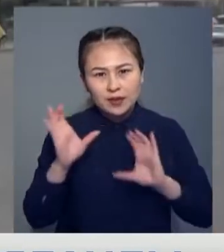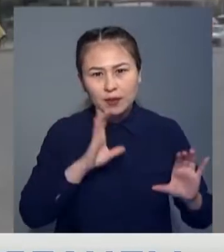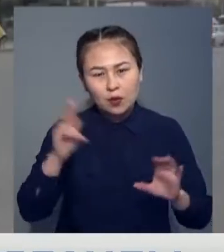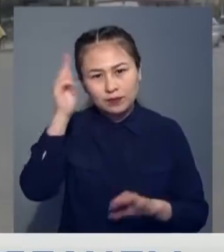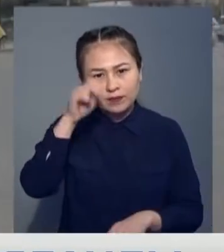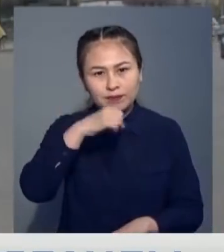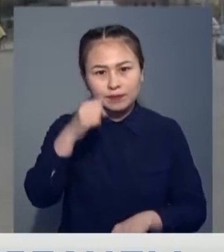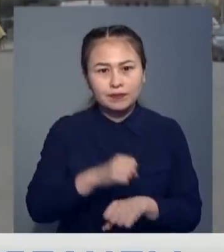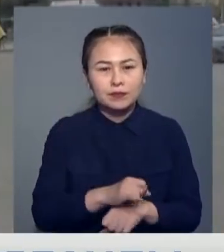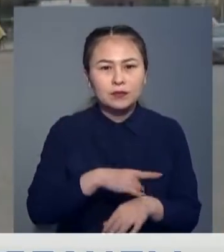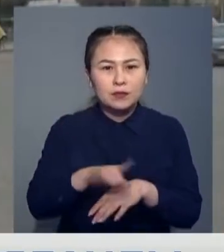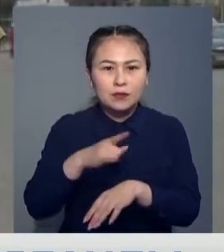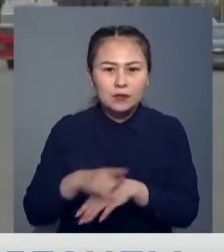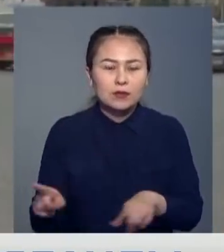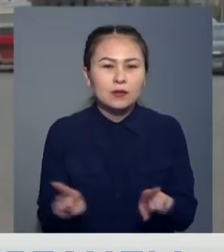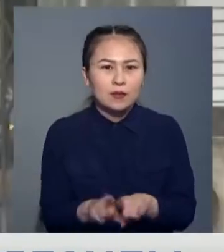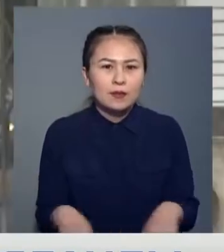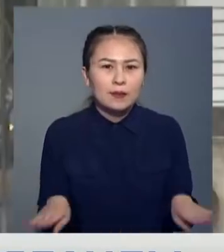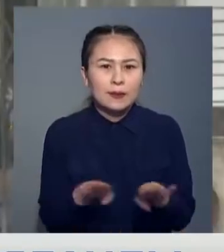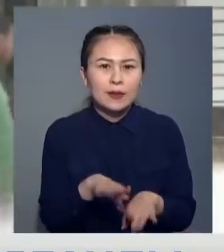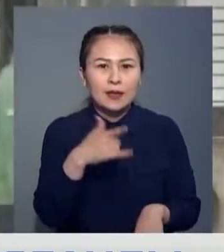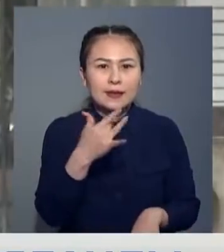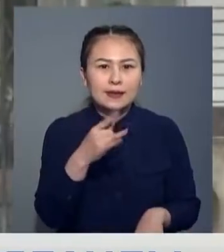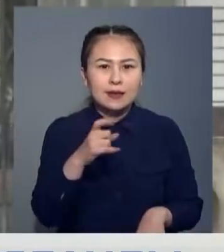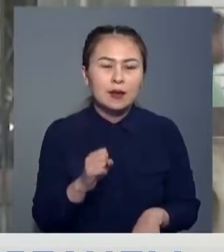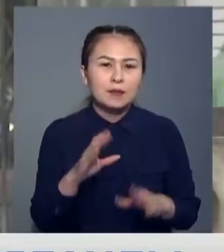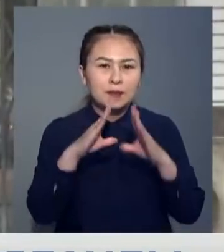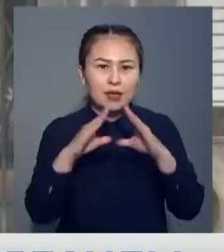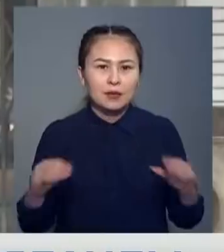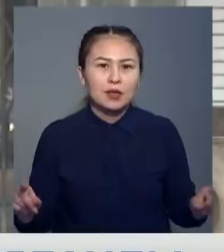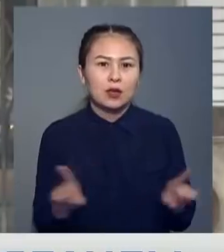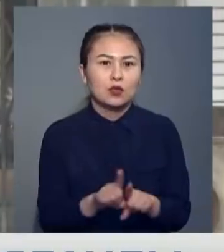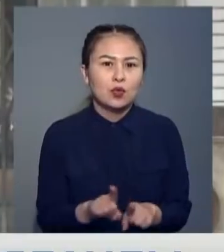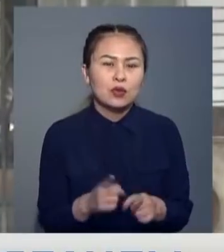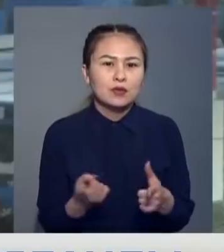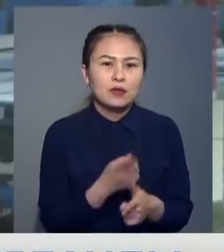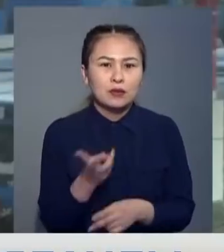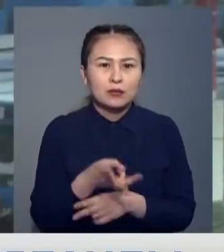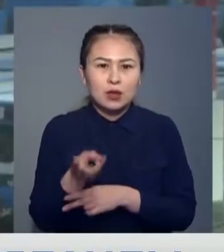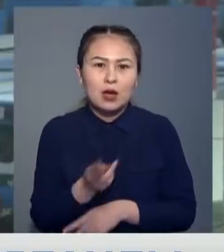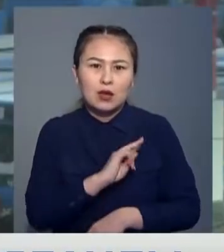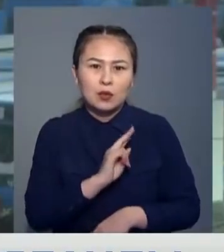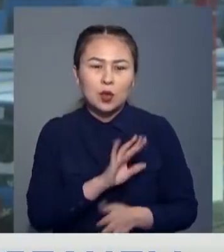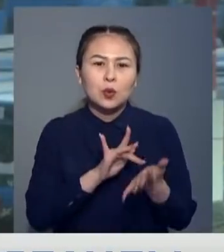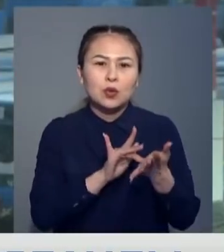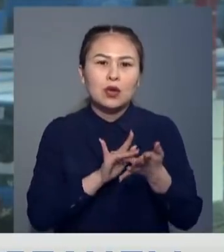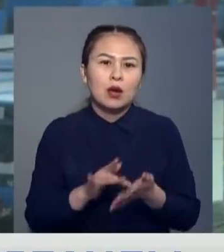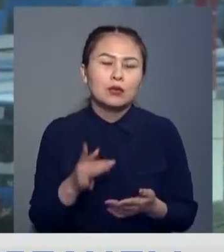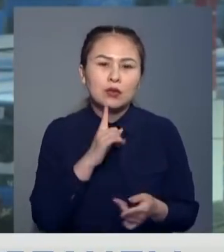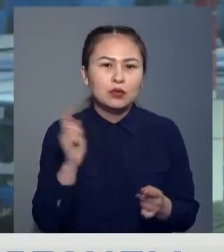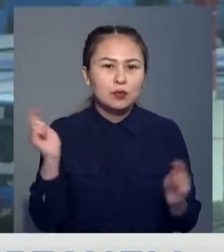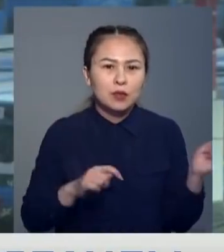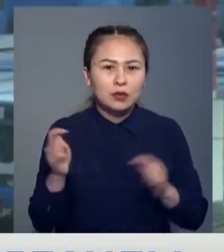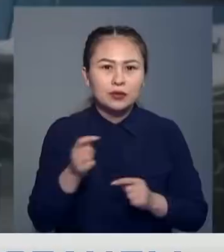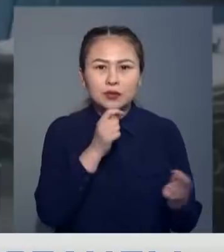университеттерде сабақ тоқтатылды. Аймақтағы әуежайда жабық, ал Гиза пирамидаларында зарарсыздандыру жұмыстары жүріп жатыр. Туристерді